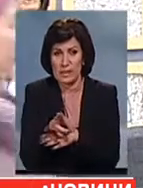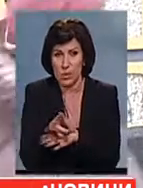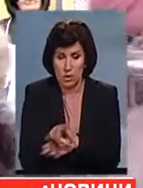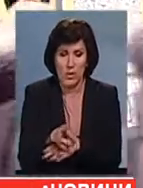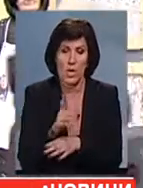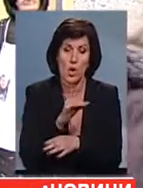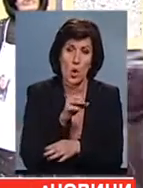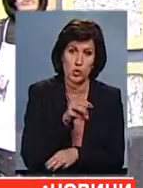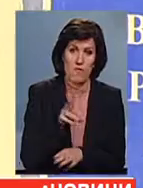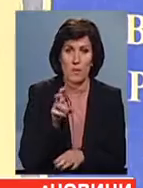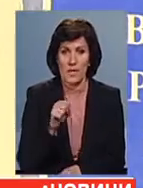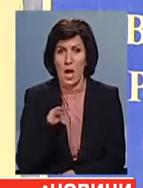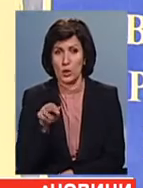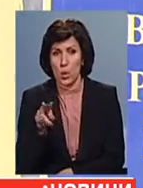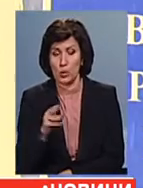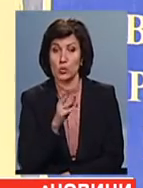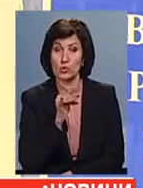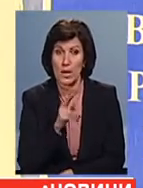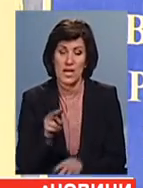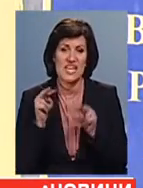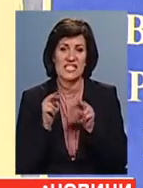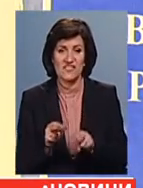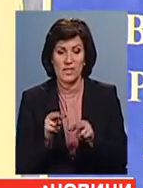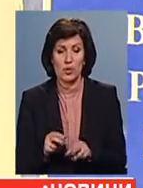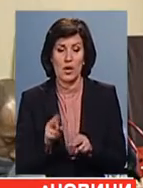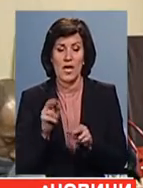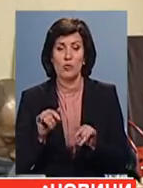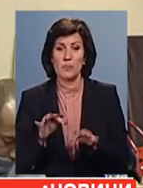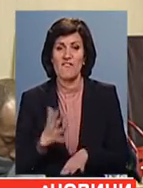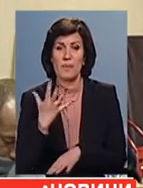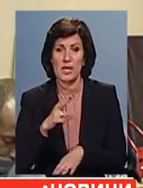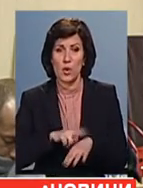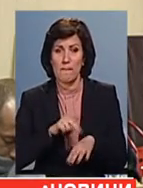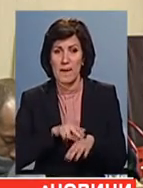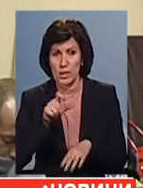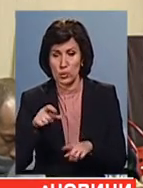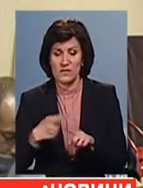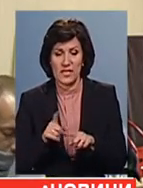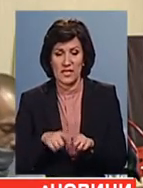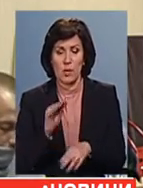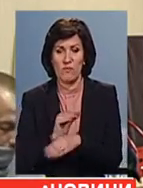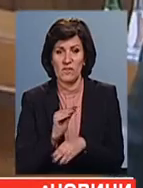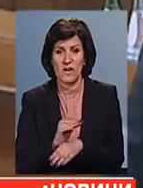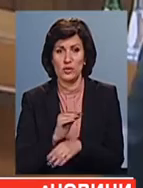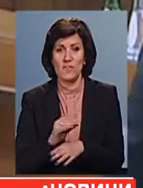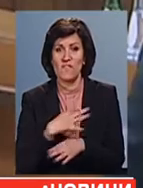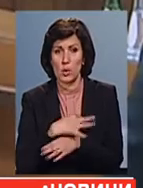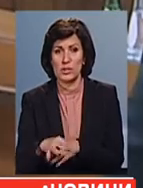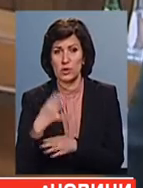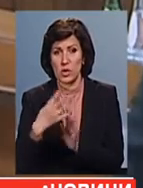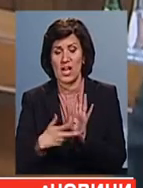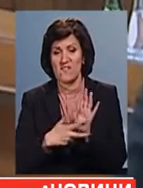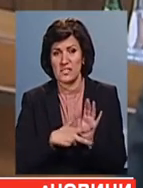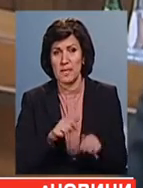відеоконференції з Ростовом-на-Дону. Шуляк проходить свідком у справі п'ятьох беркутівців, яких обвинувачують у розстрілі 48 мітингувальників